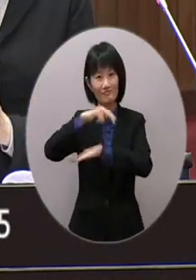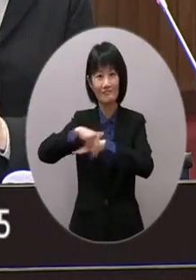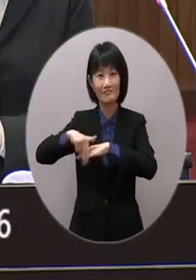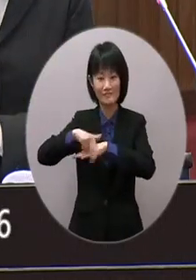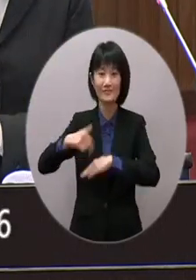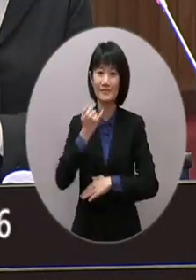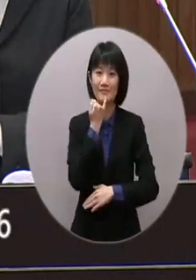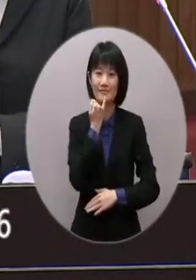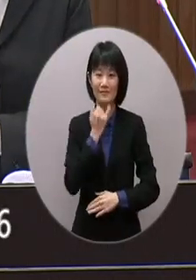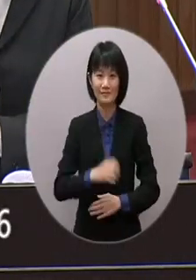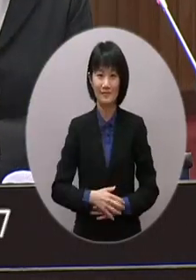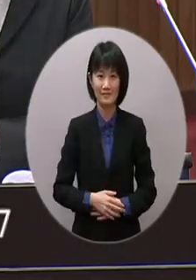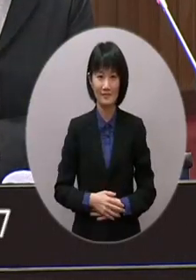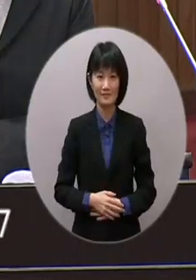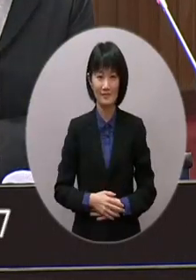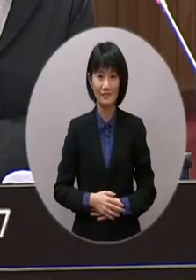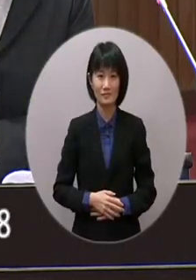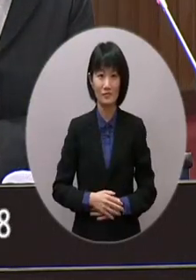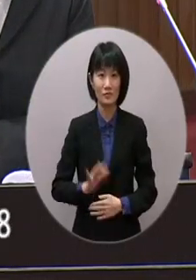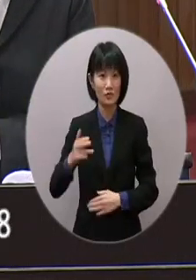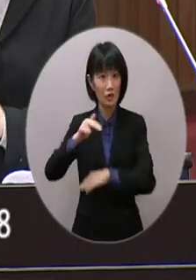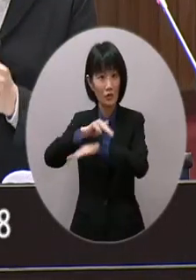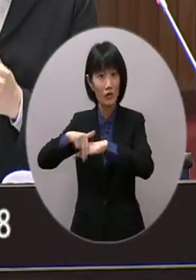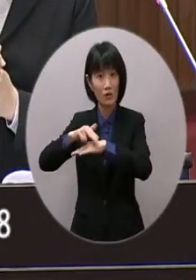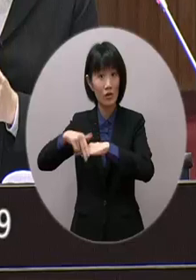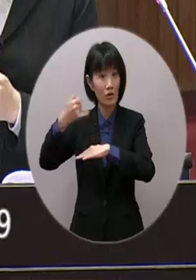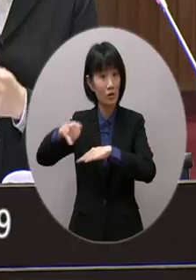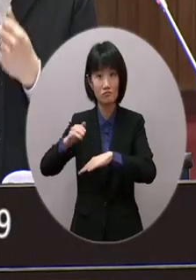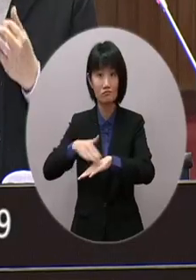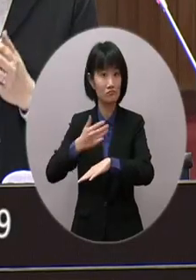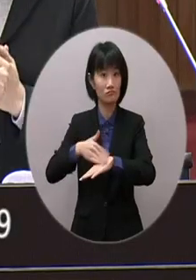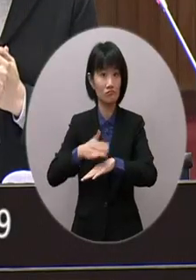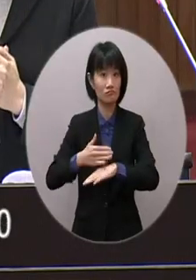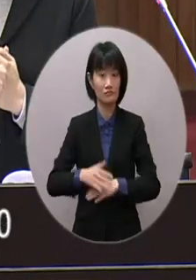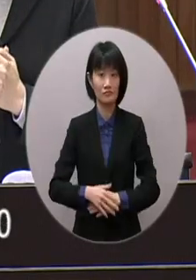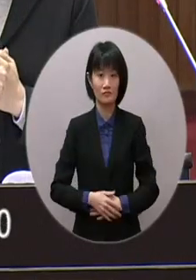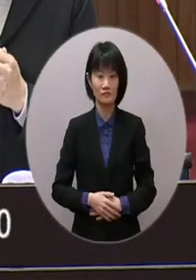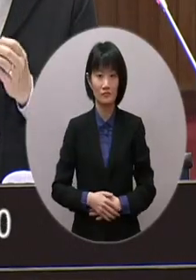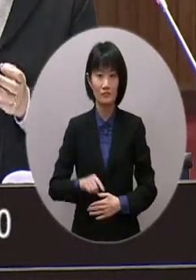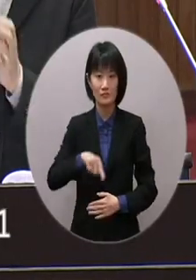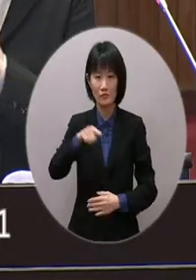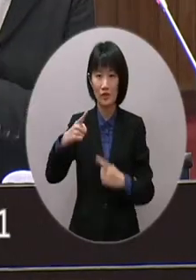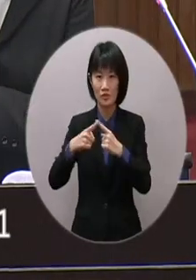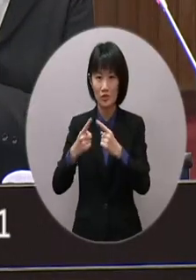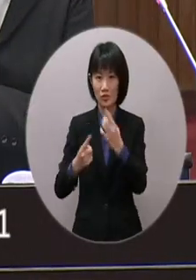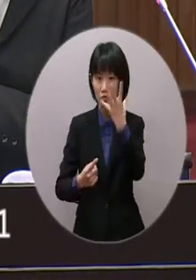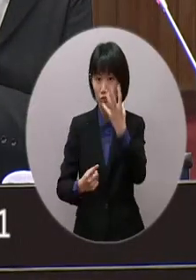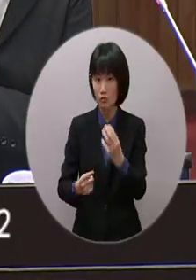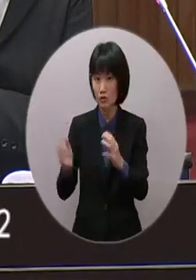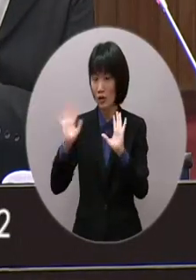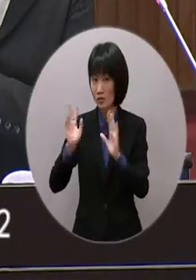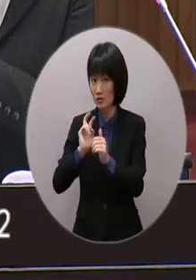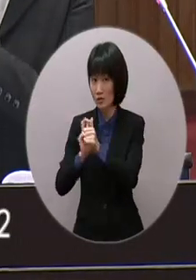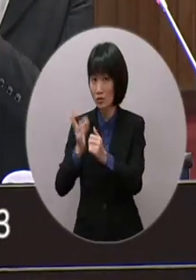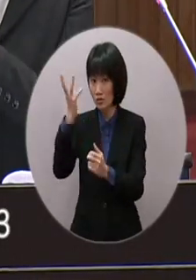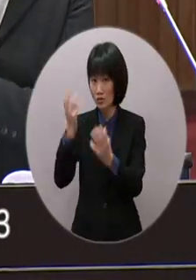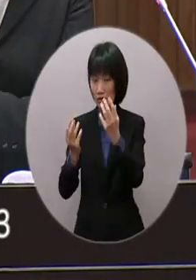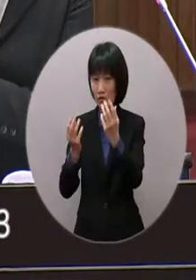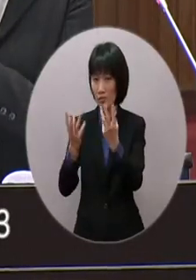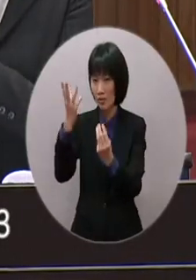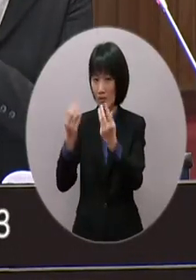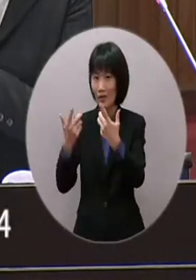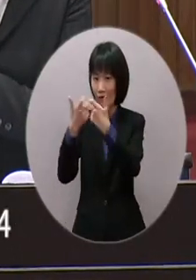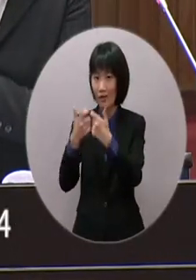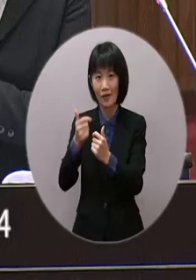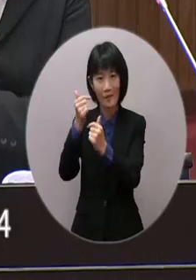规划不代表就是规格会比政府的规定不好，其实例如说他们的人力比就比他们政府规定还好，因为他们